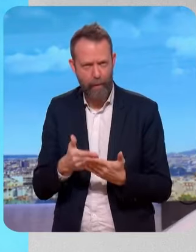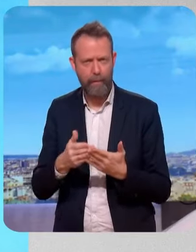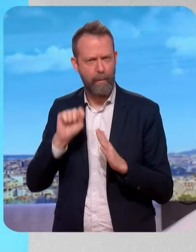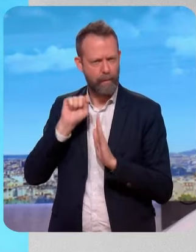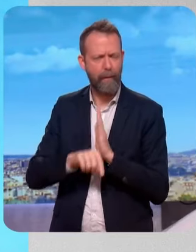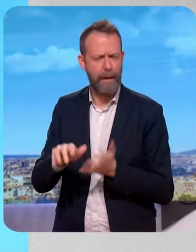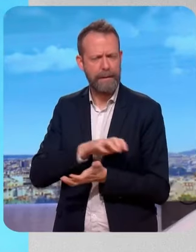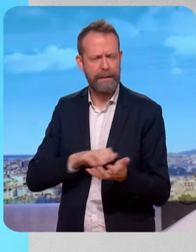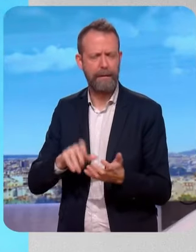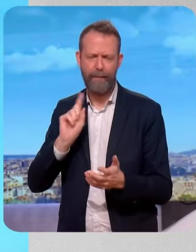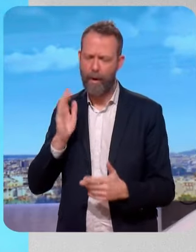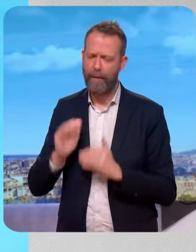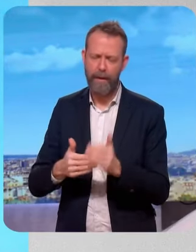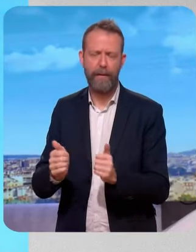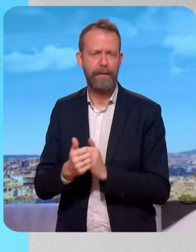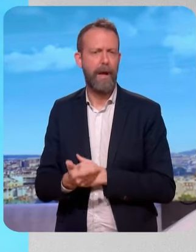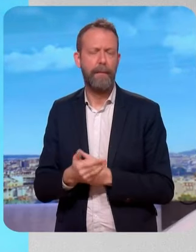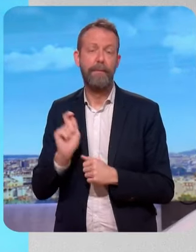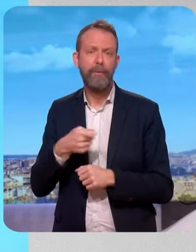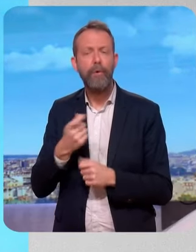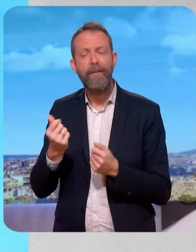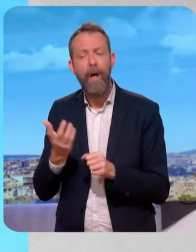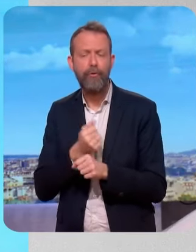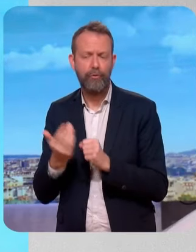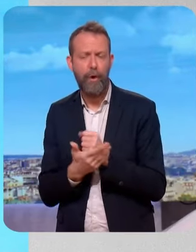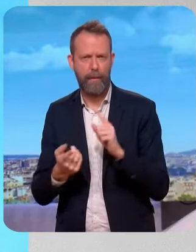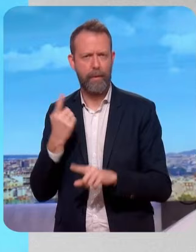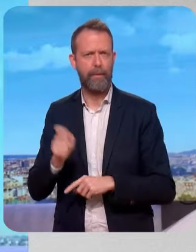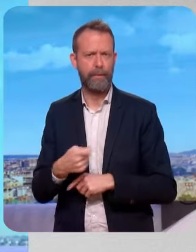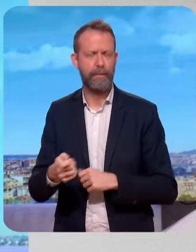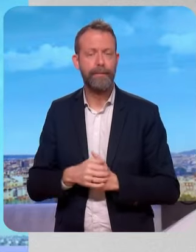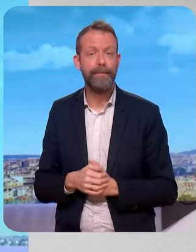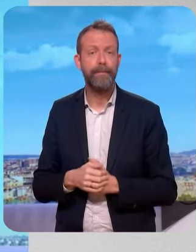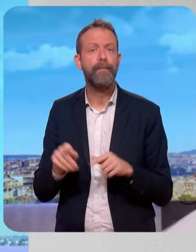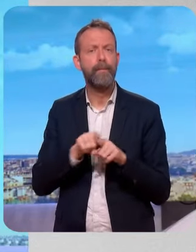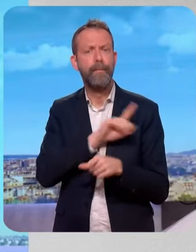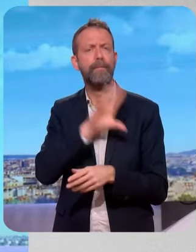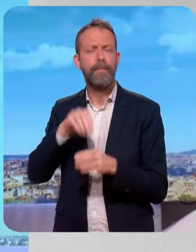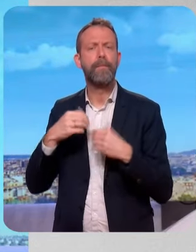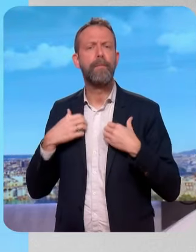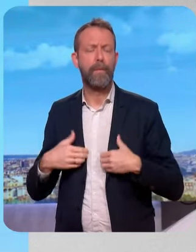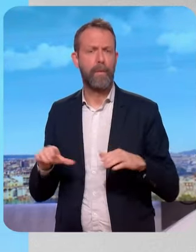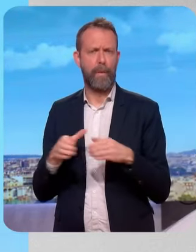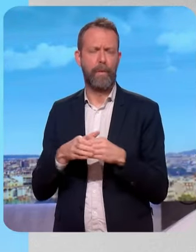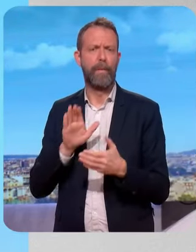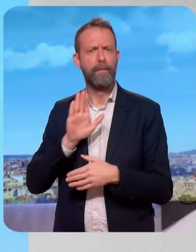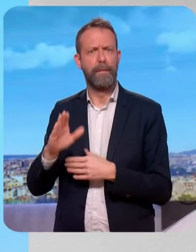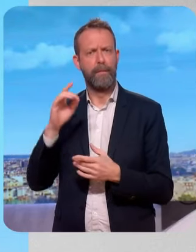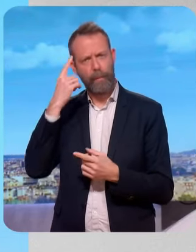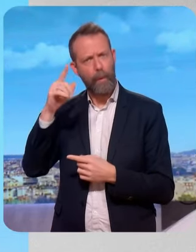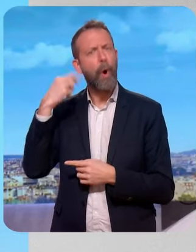et avançons. Et effectivement, les enjeux financiers restent des enjeux importants. Vous êtes aussi membre donc de ce parti qui est très